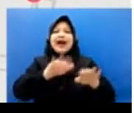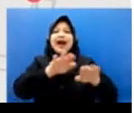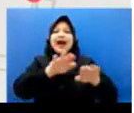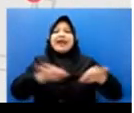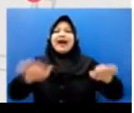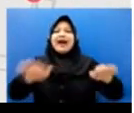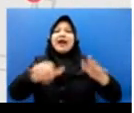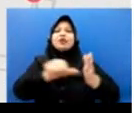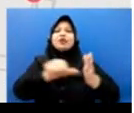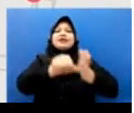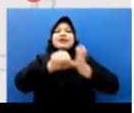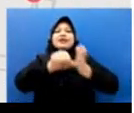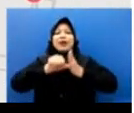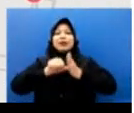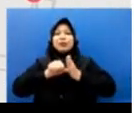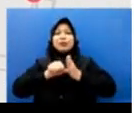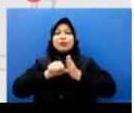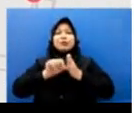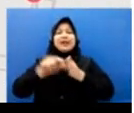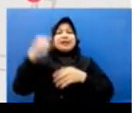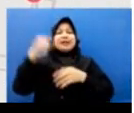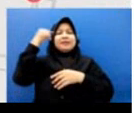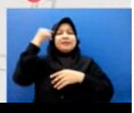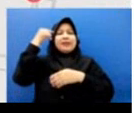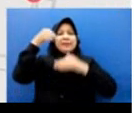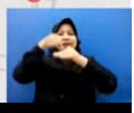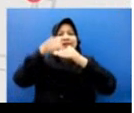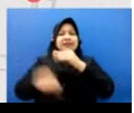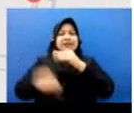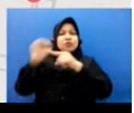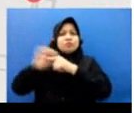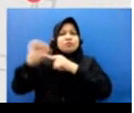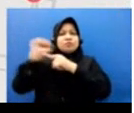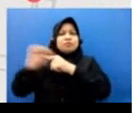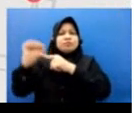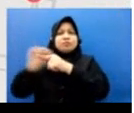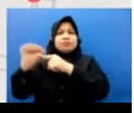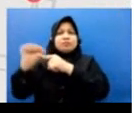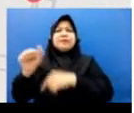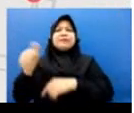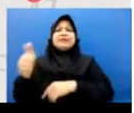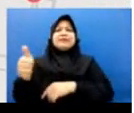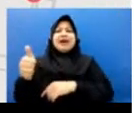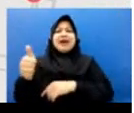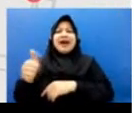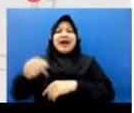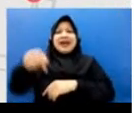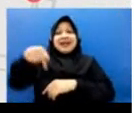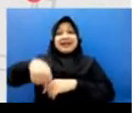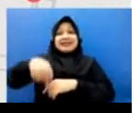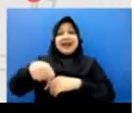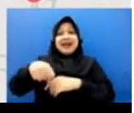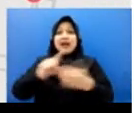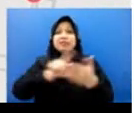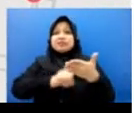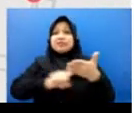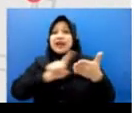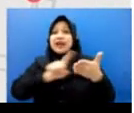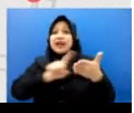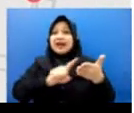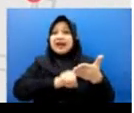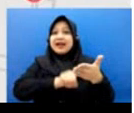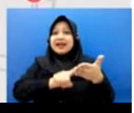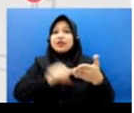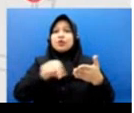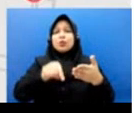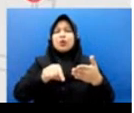critical thinkingnya dengan teknologi yang ada seperti ini. Dimana saat ini gawai menjadi satu-satunya alat belajar. Ya.